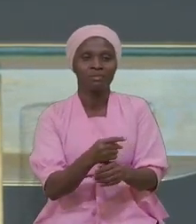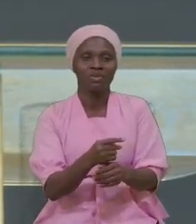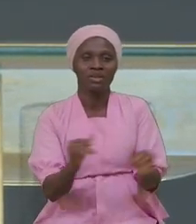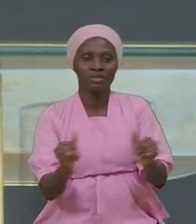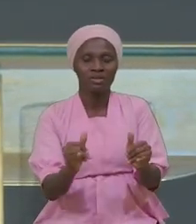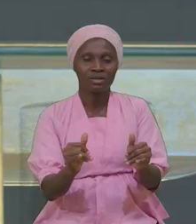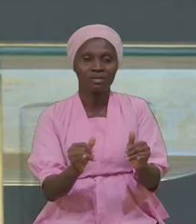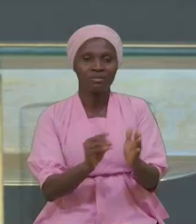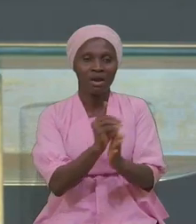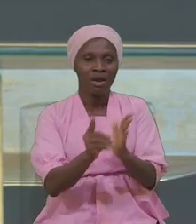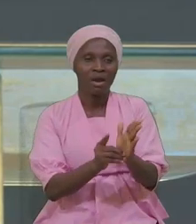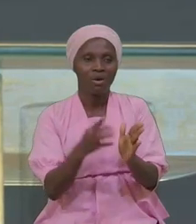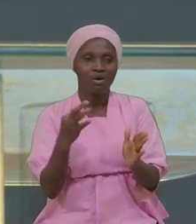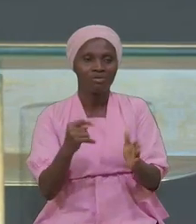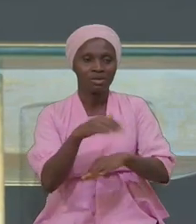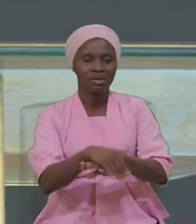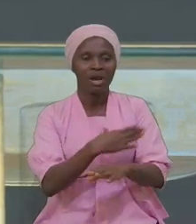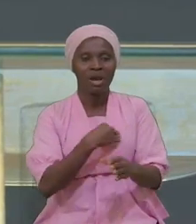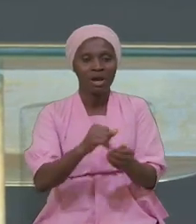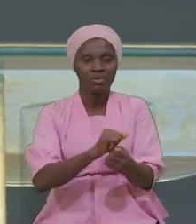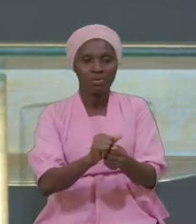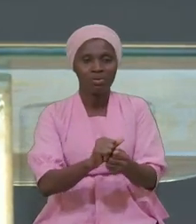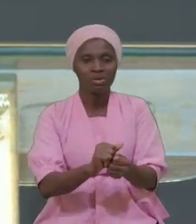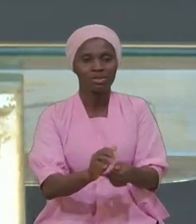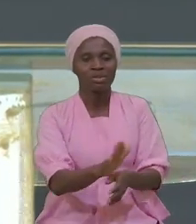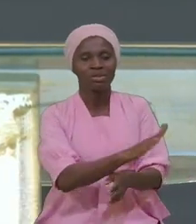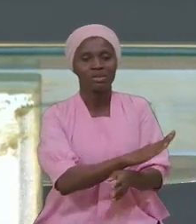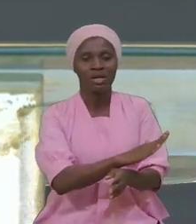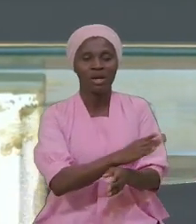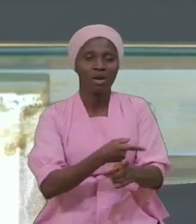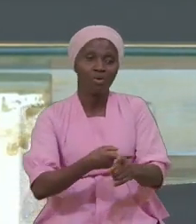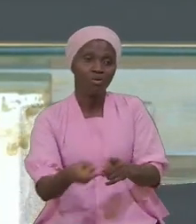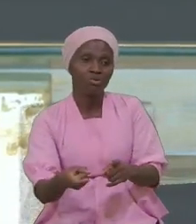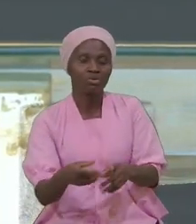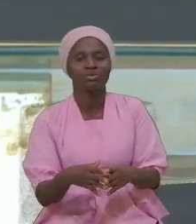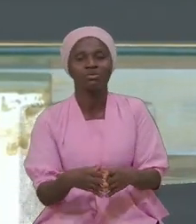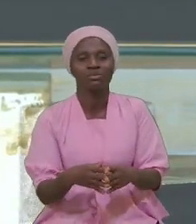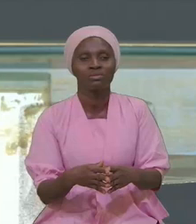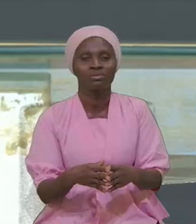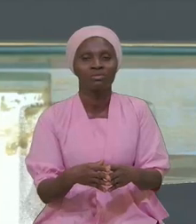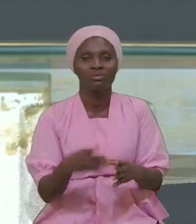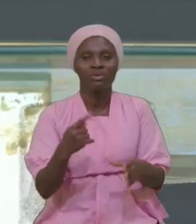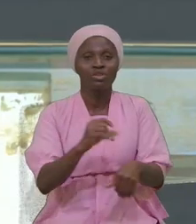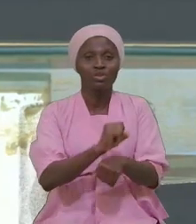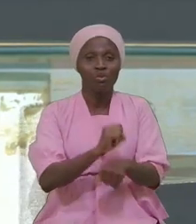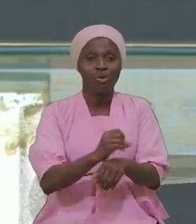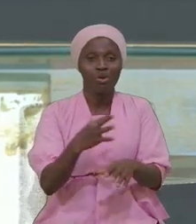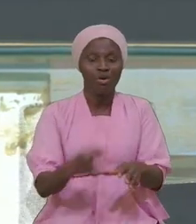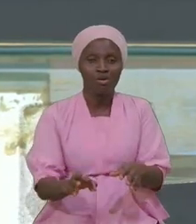nuit. Il lava leurs plaies. C'est l'œuvre, il lava leurs plaies. L'œuvre de compassion